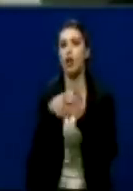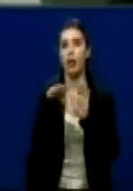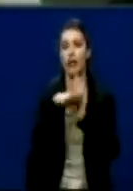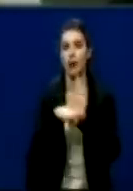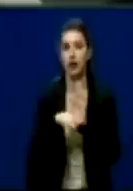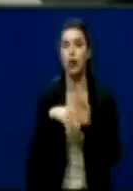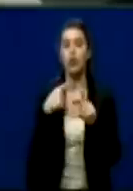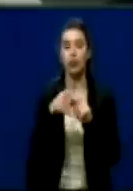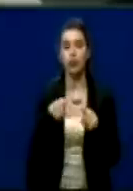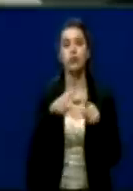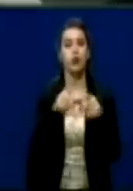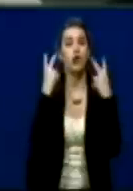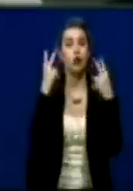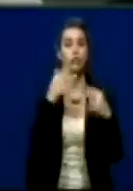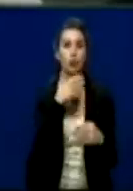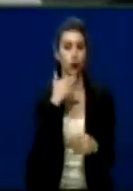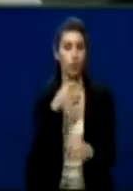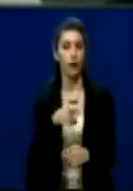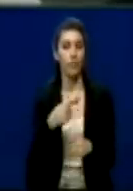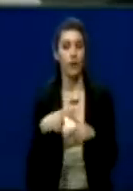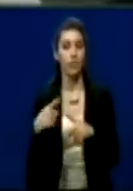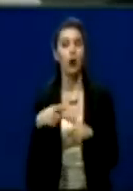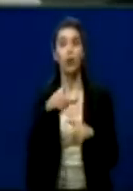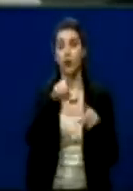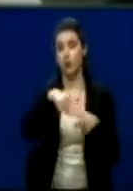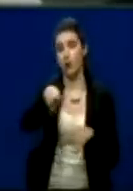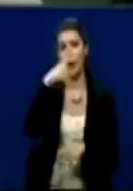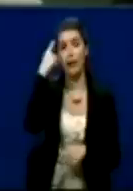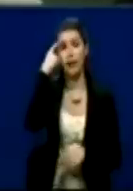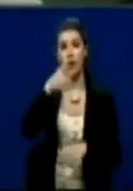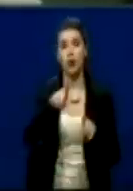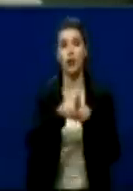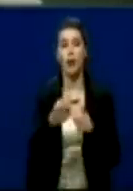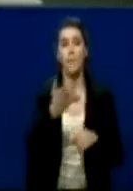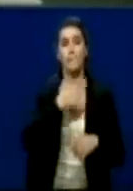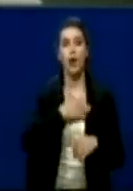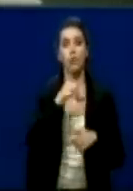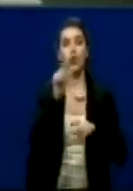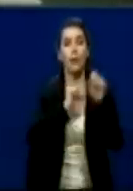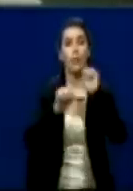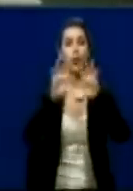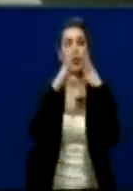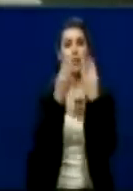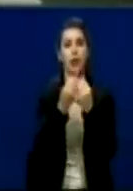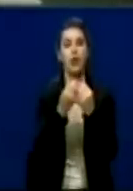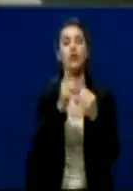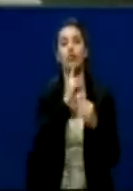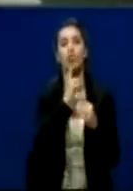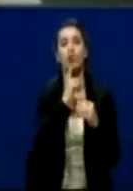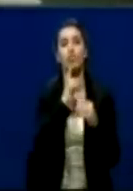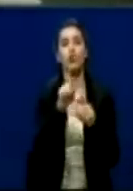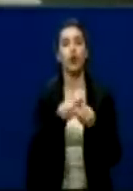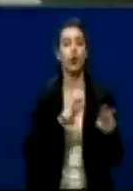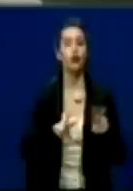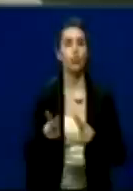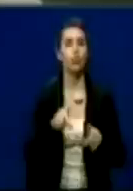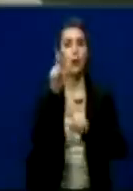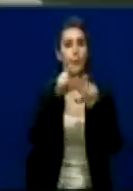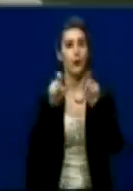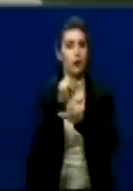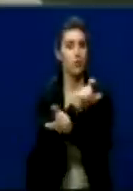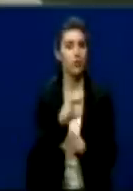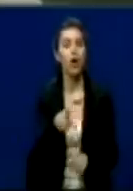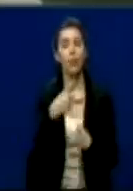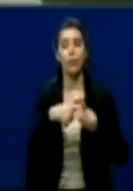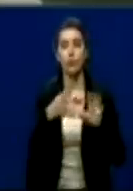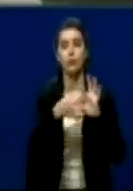një projekt ligj shumë të rëndësishëm. Pra ju e dini që i njëjti do duhet i mbrojtë të drejtat e palëve në procedurën gjyqësore, si dhe